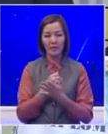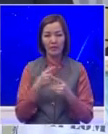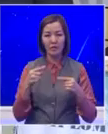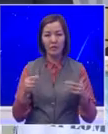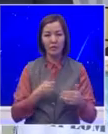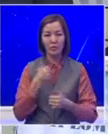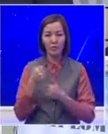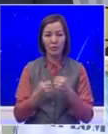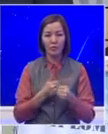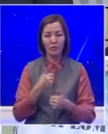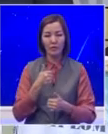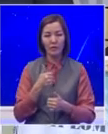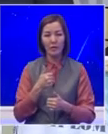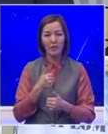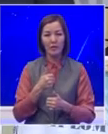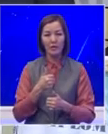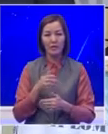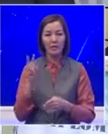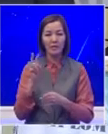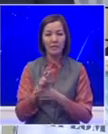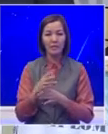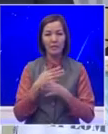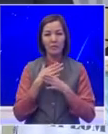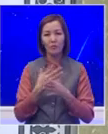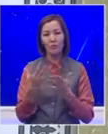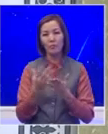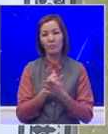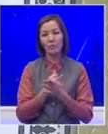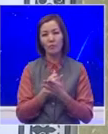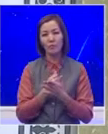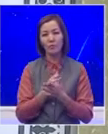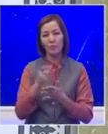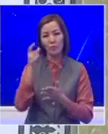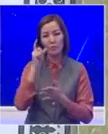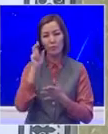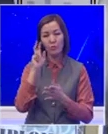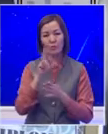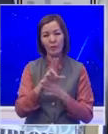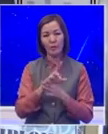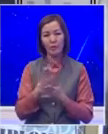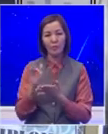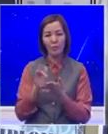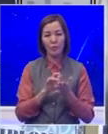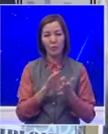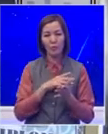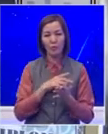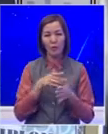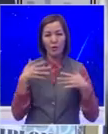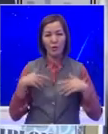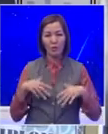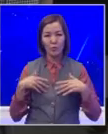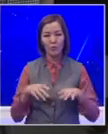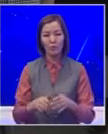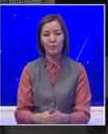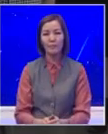различных конкурсов и состязаний даже посетил с помощью выигранной путевки в Турцию также выиграл путевку в Грузию